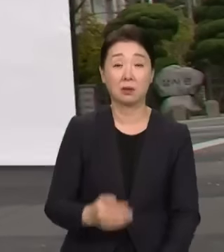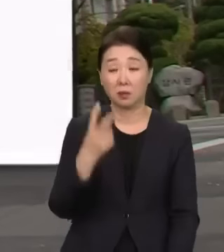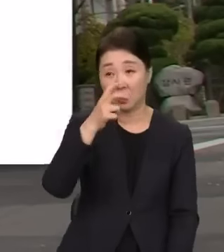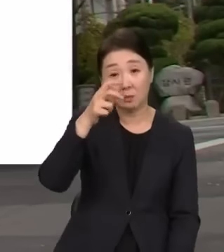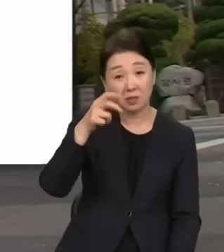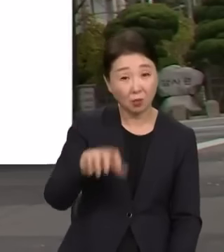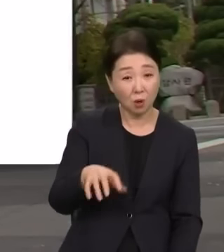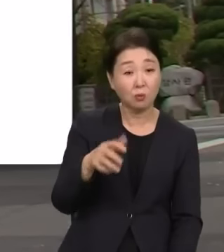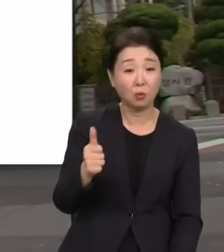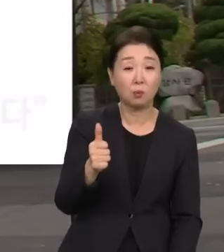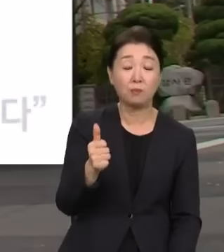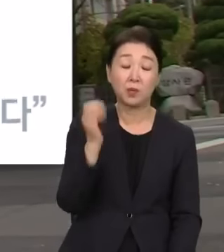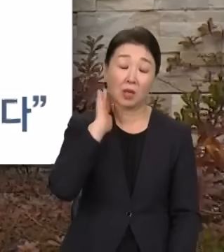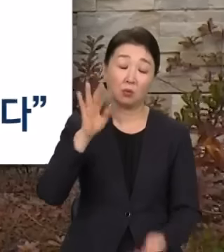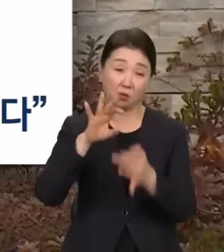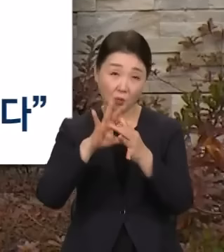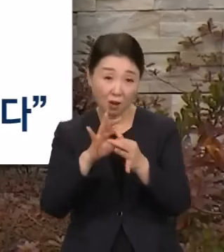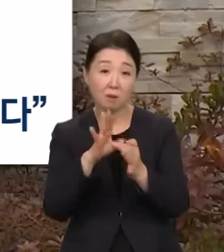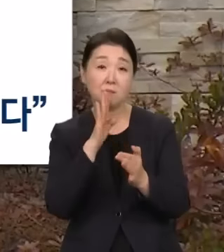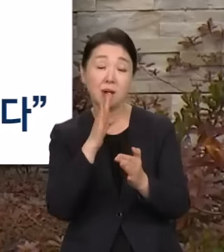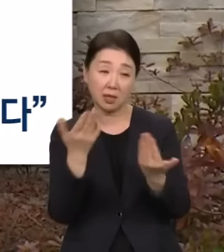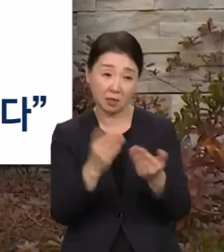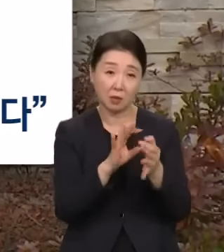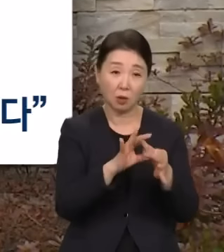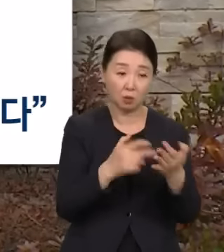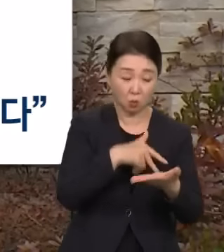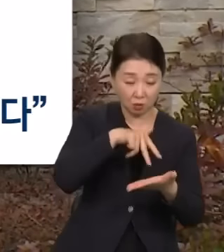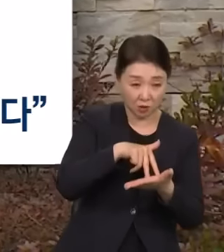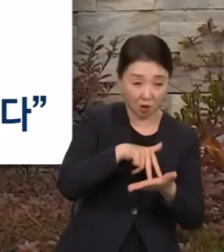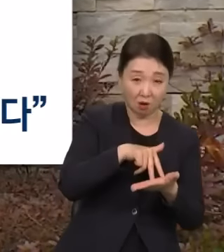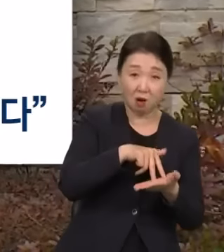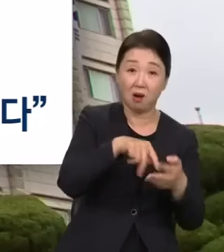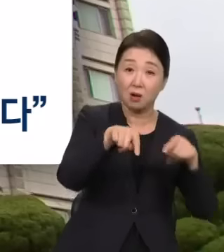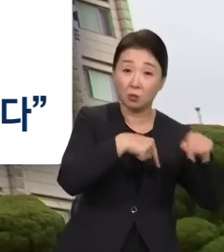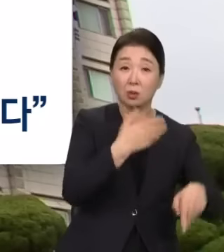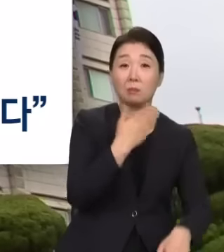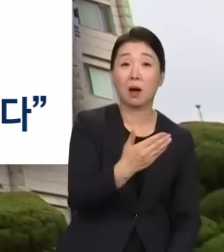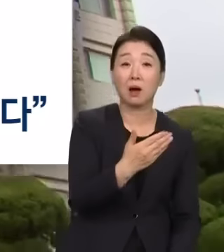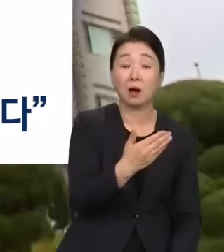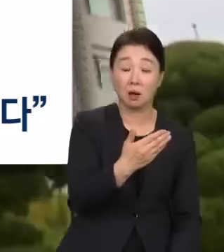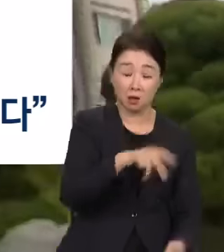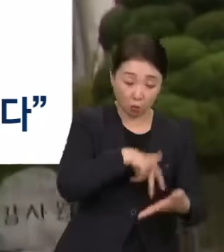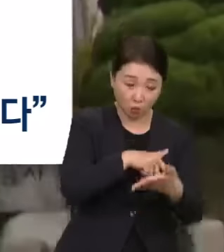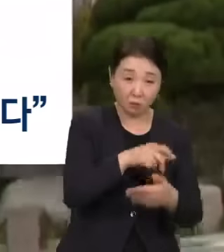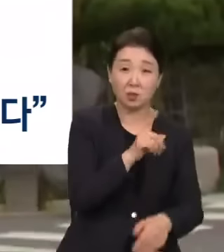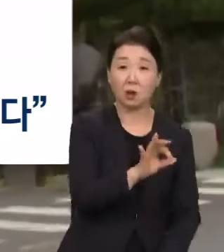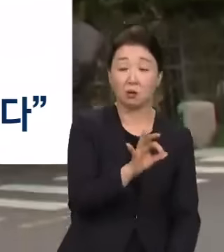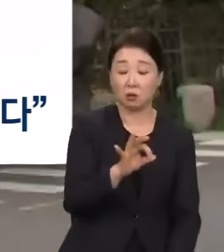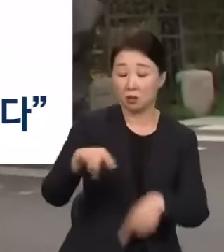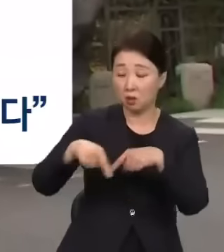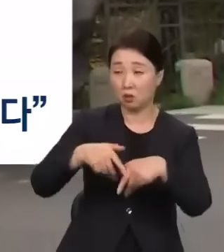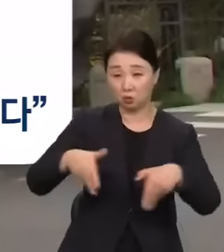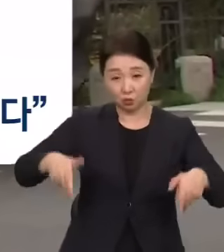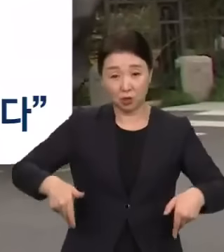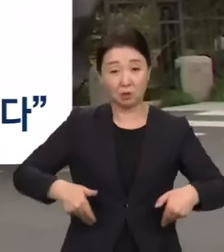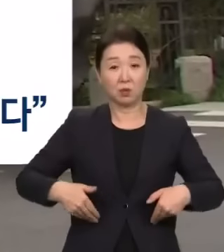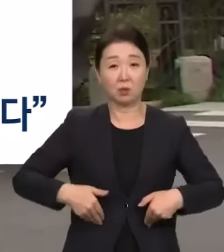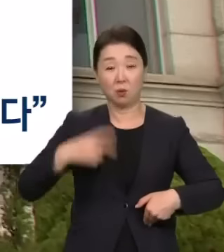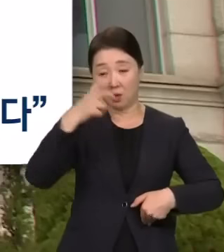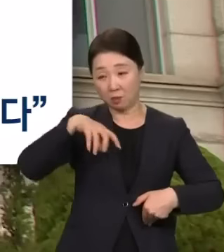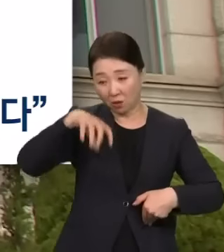감사원은 대통령 소속 기구지만 직무에 관해 독립적 지위를 갖고 있는 만큼 독립성과 정치적 중립성을 지켜야 할